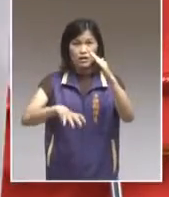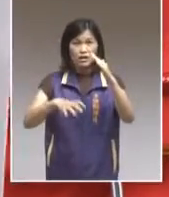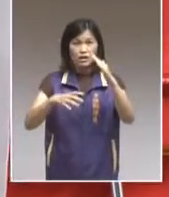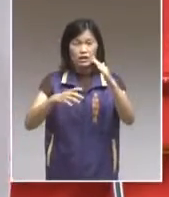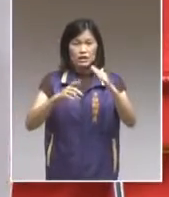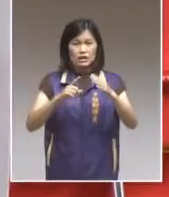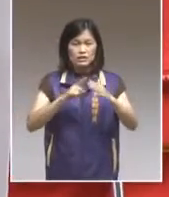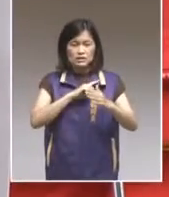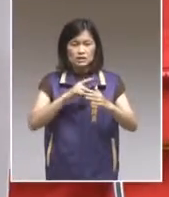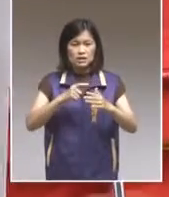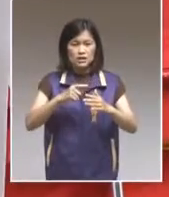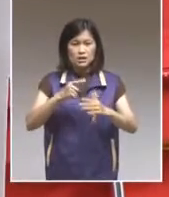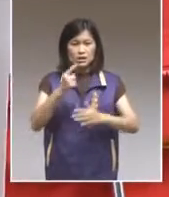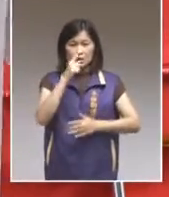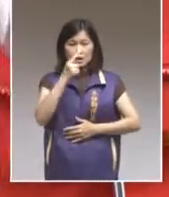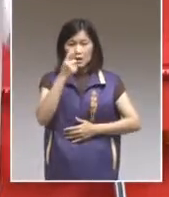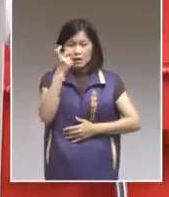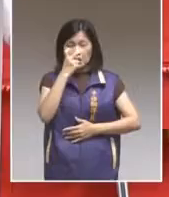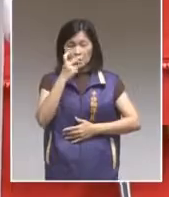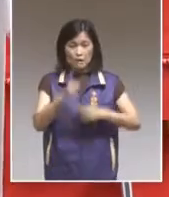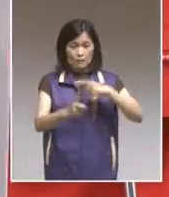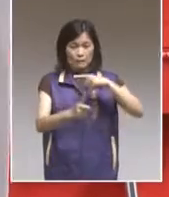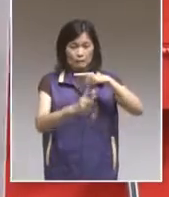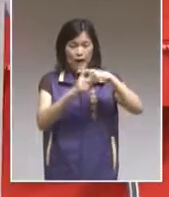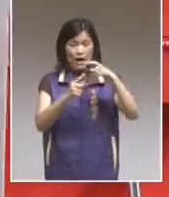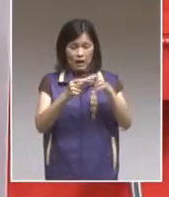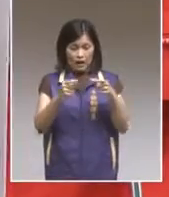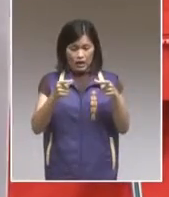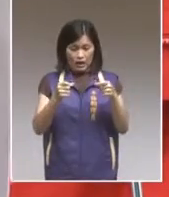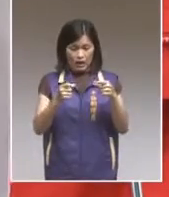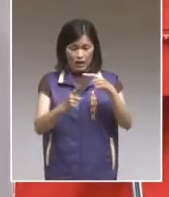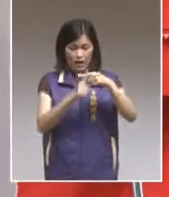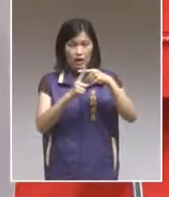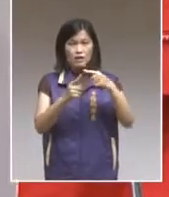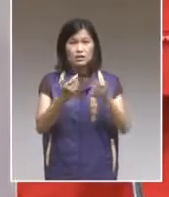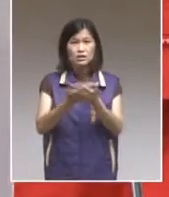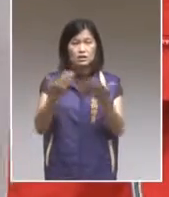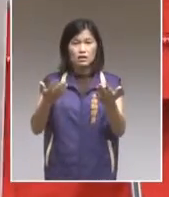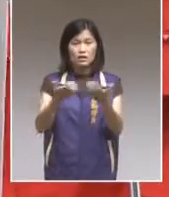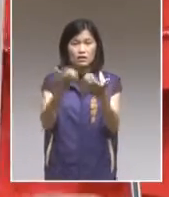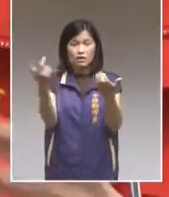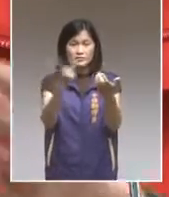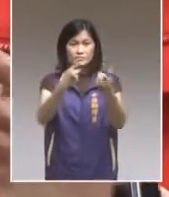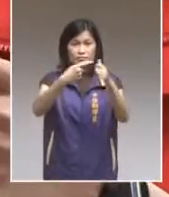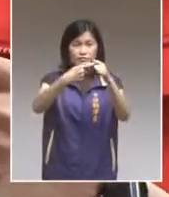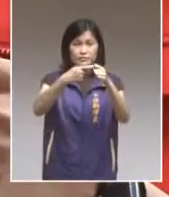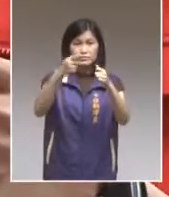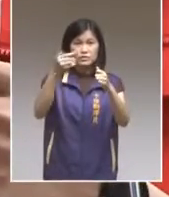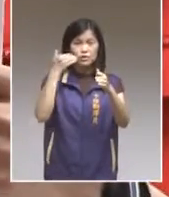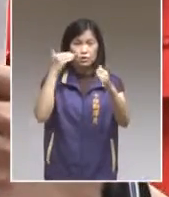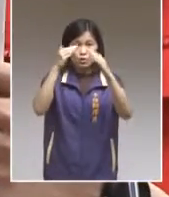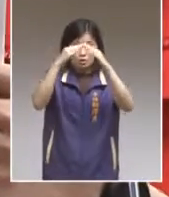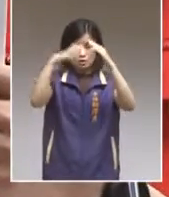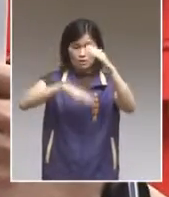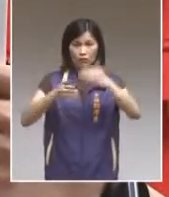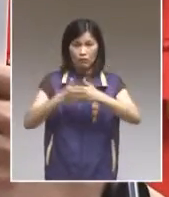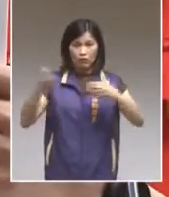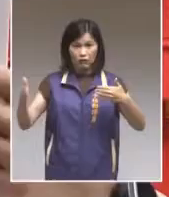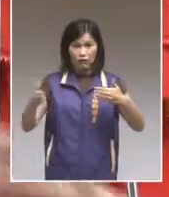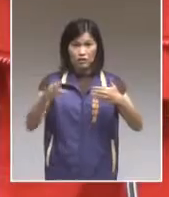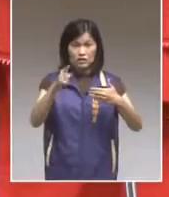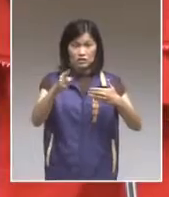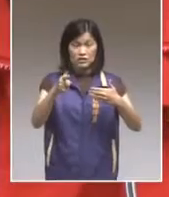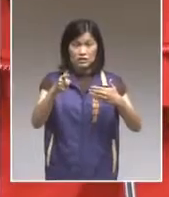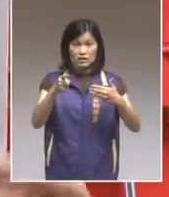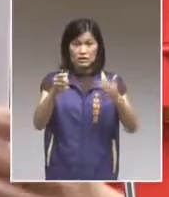自己用快筛试去检验阳性，那怎么办？简单讲啊，分两种，一种假如你是居家隔离的，